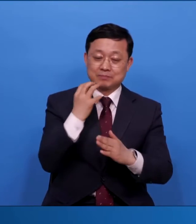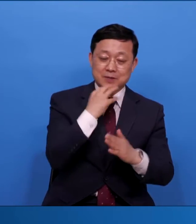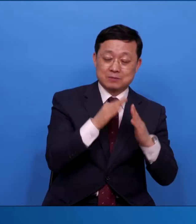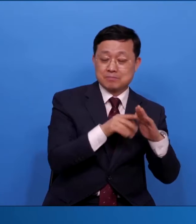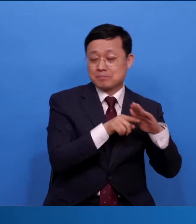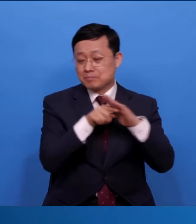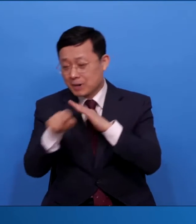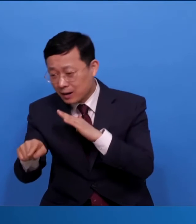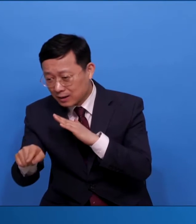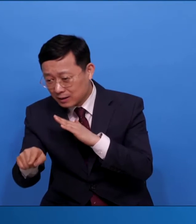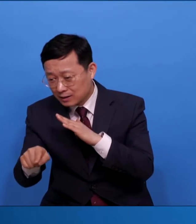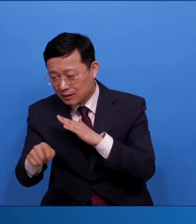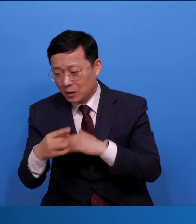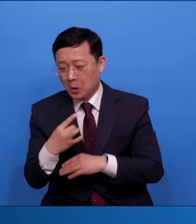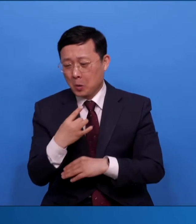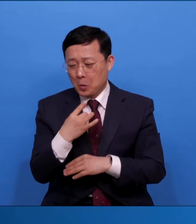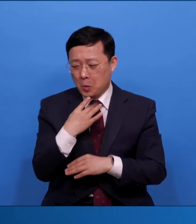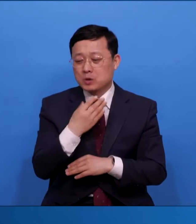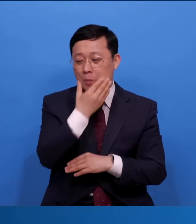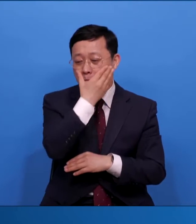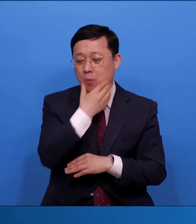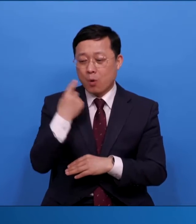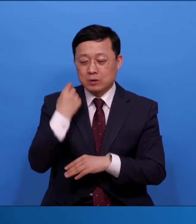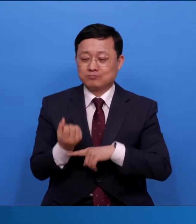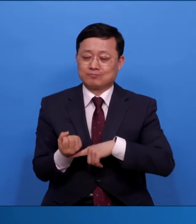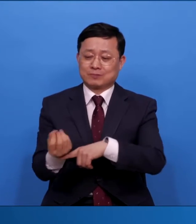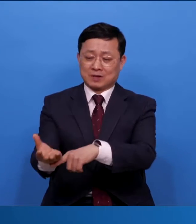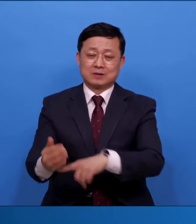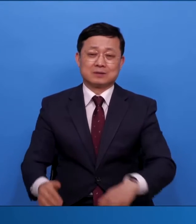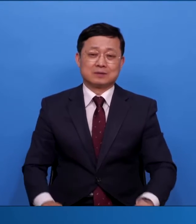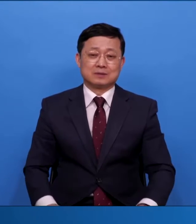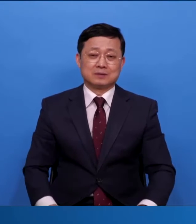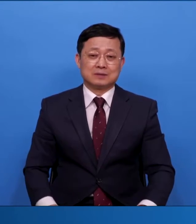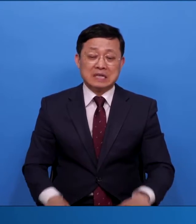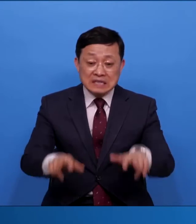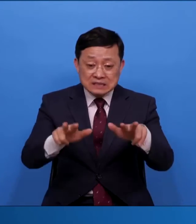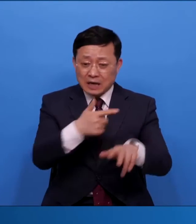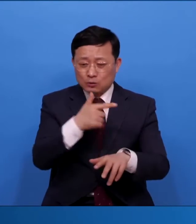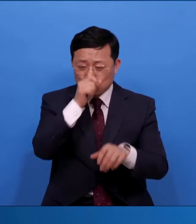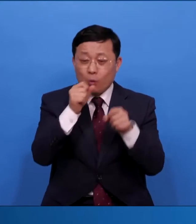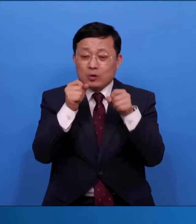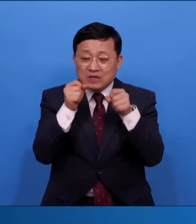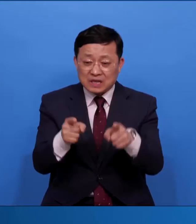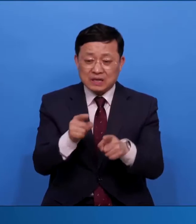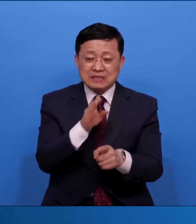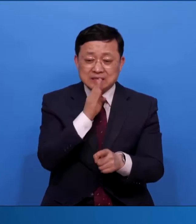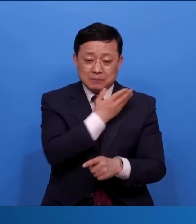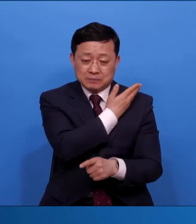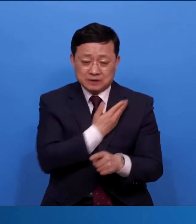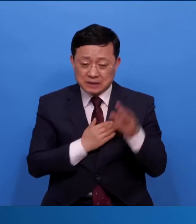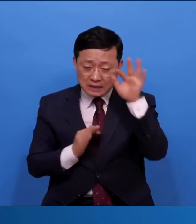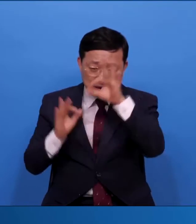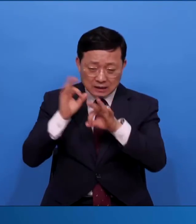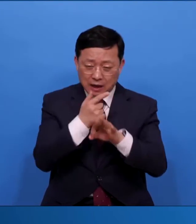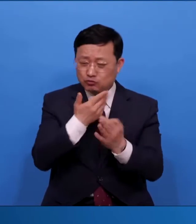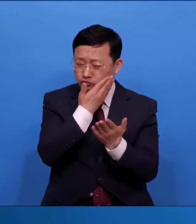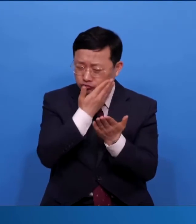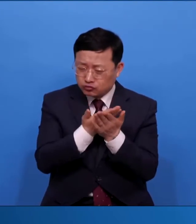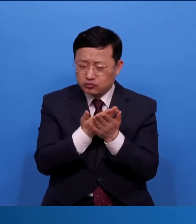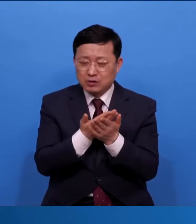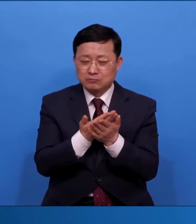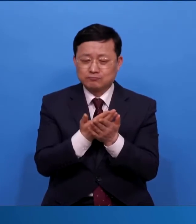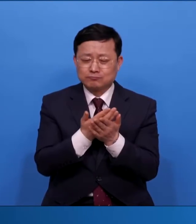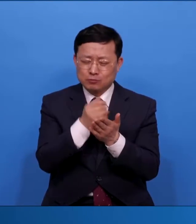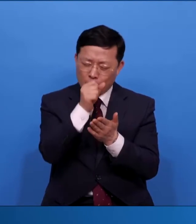神这样准备好了哥尼流. 지금은 기회요. 하나님이 참 제자 찾도록 여러분을 부르셨다.